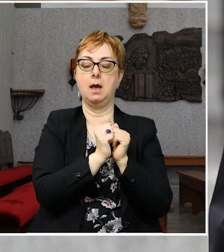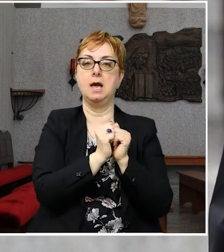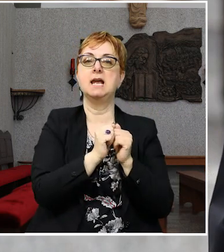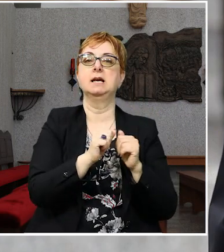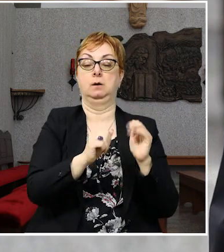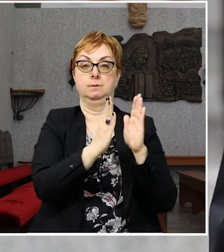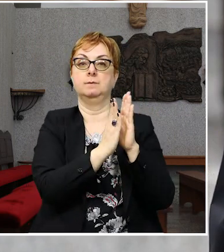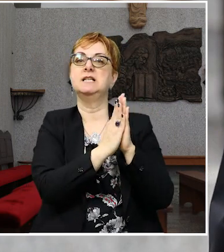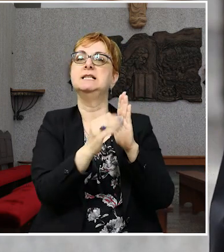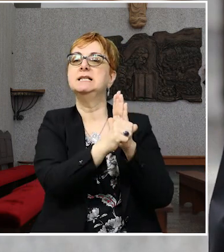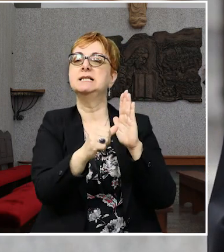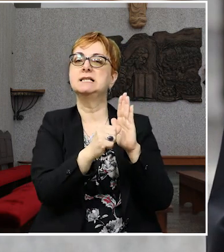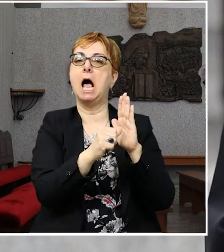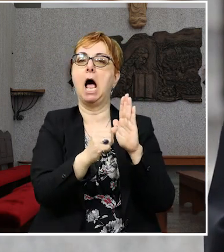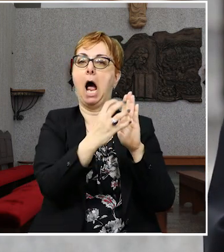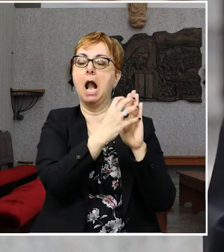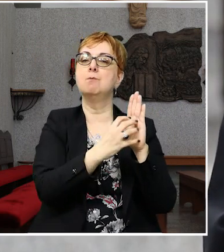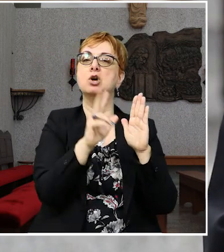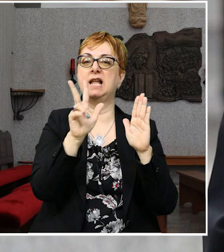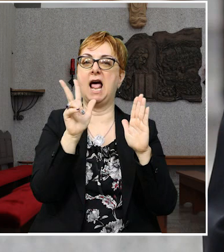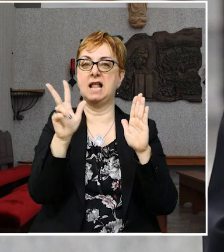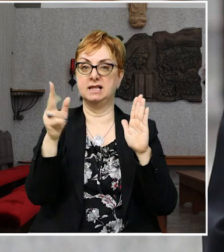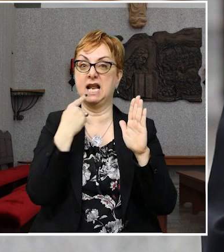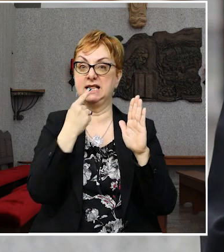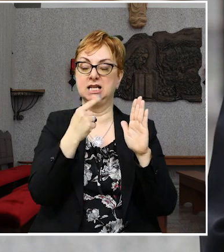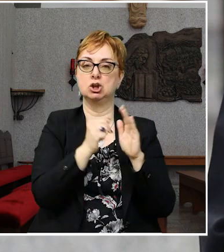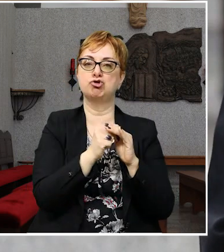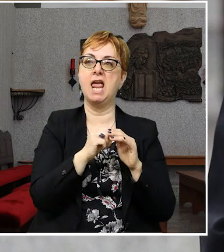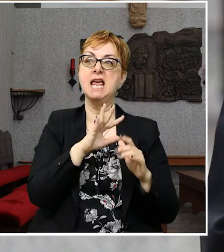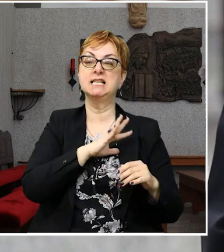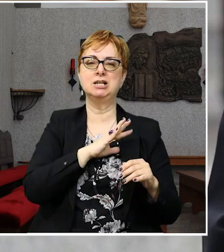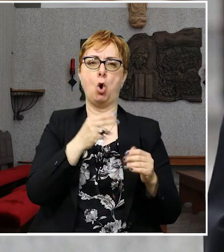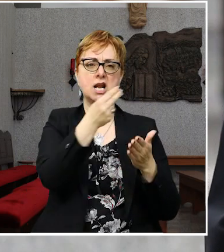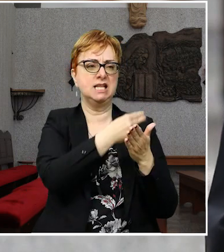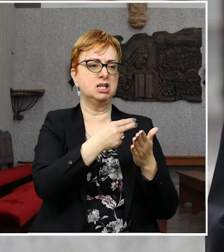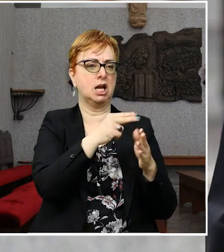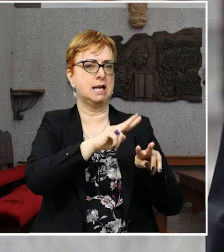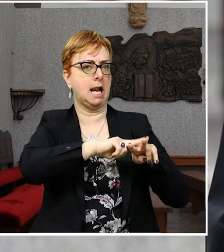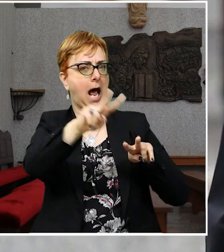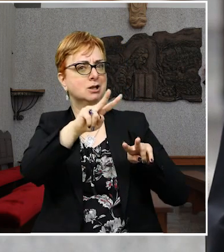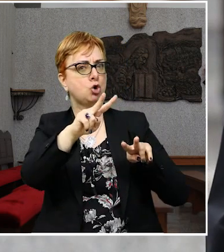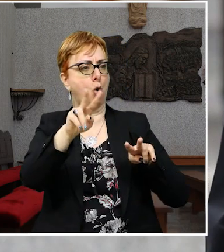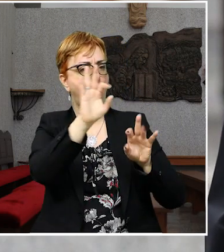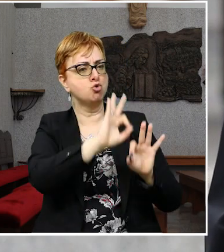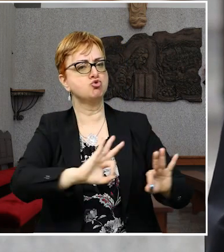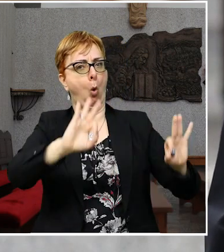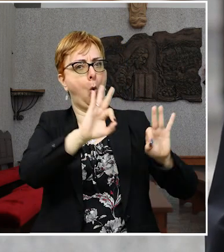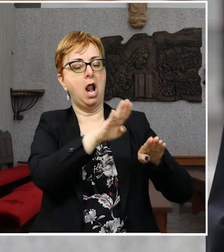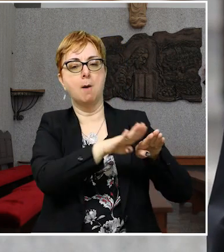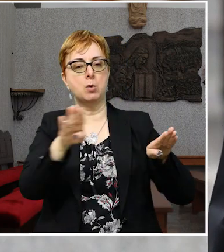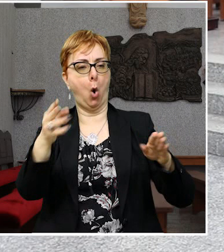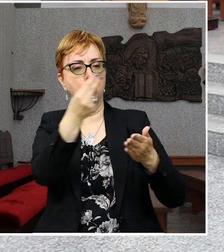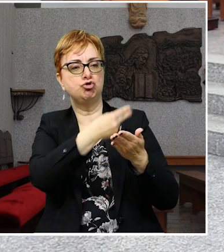Salmo 33, «Il Signore annulla i disegni delle nazioni, rende vani i progetti